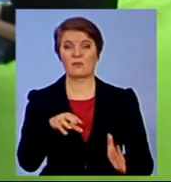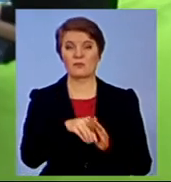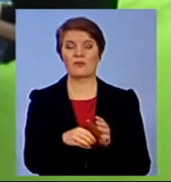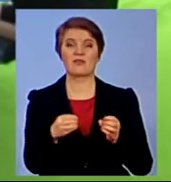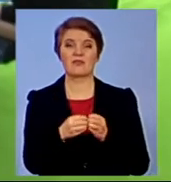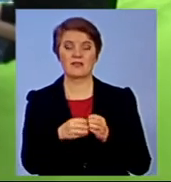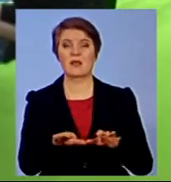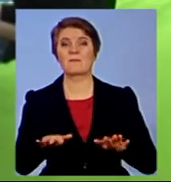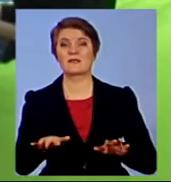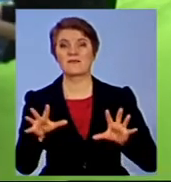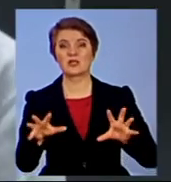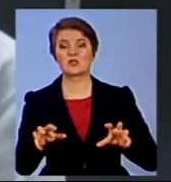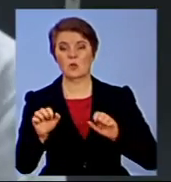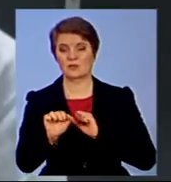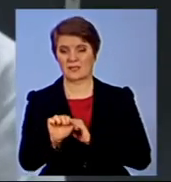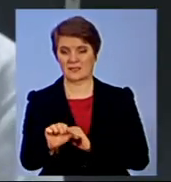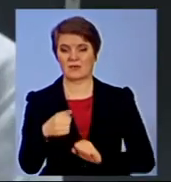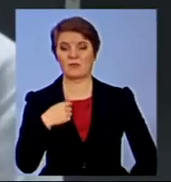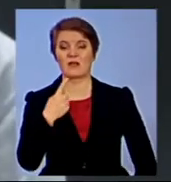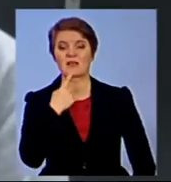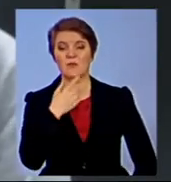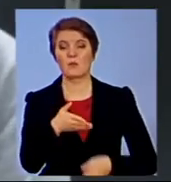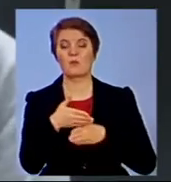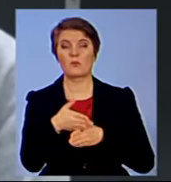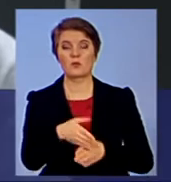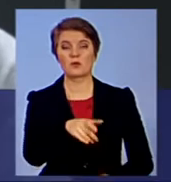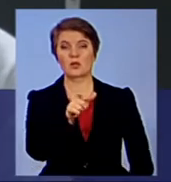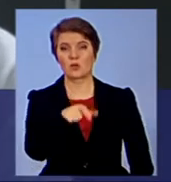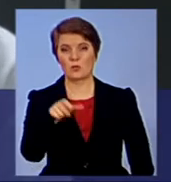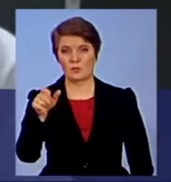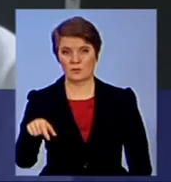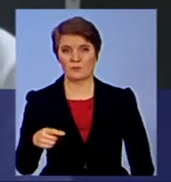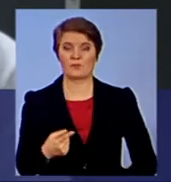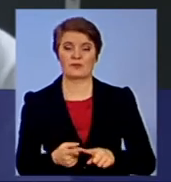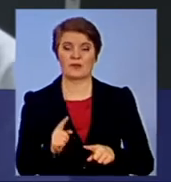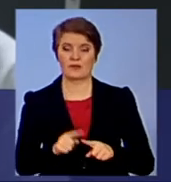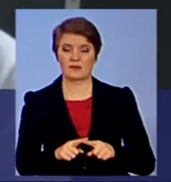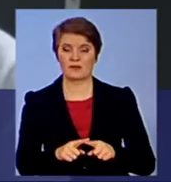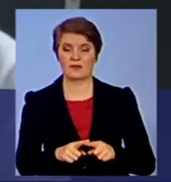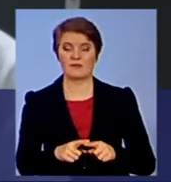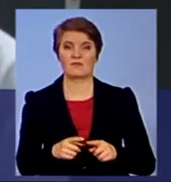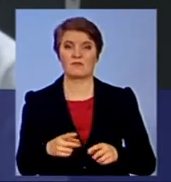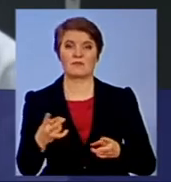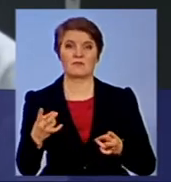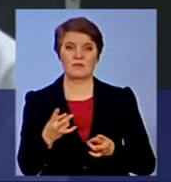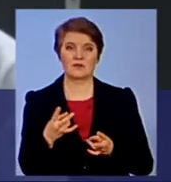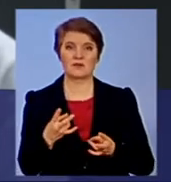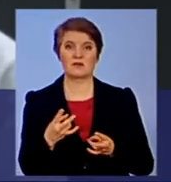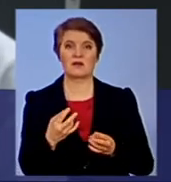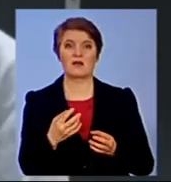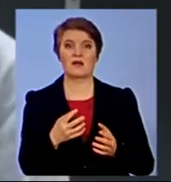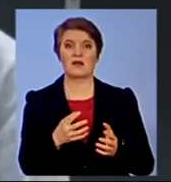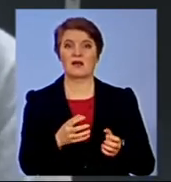десяток місцевих зоозахисників. Ми намагаємося допомогти людям, які, ну, їм потрібно прилаштувати